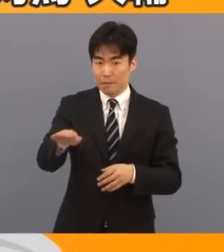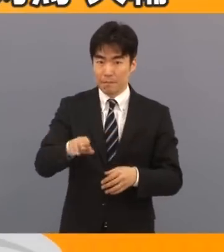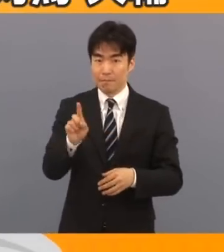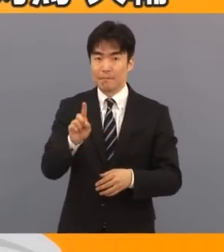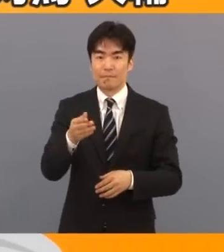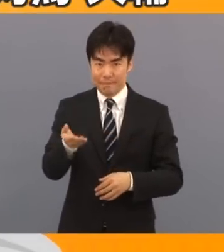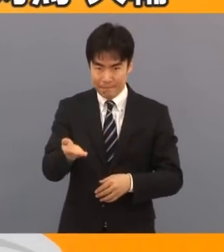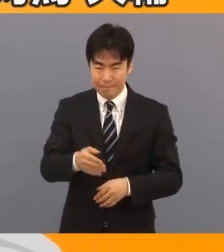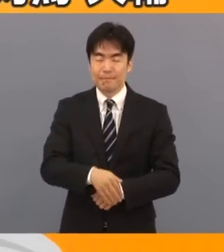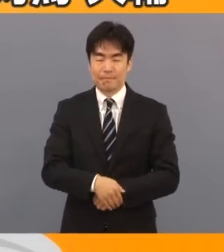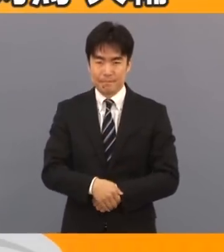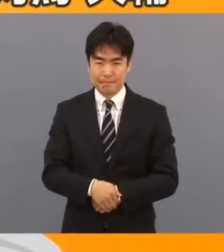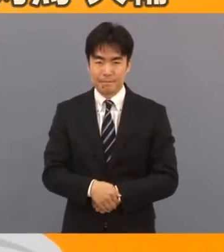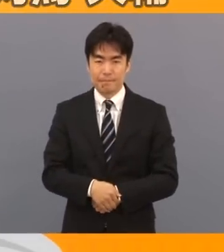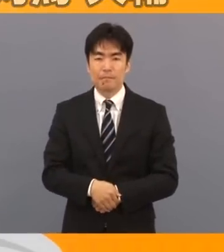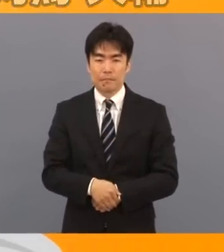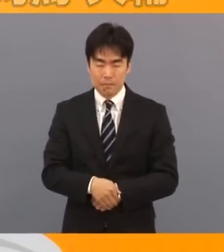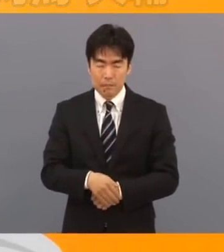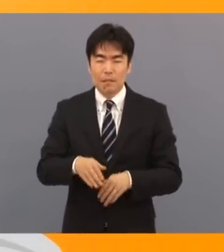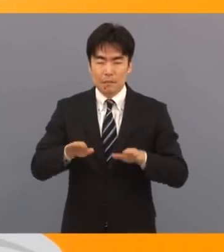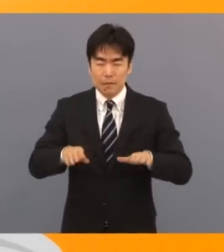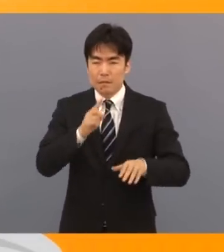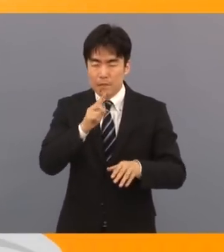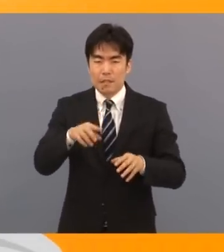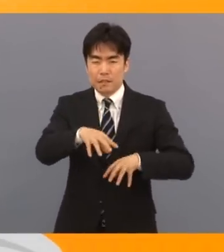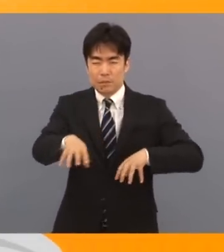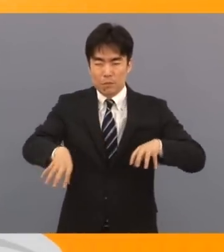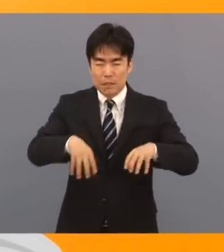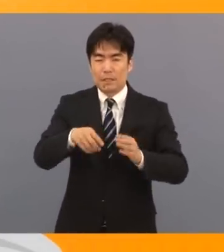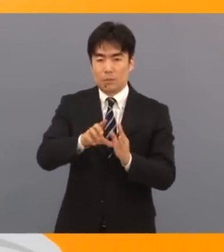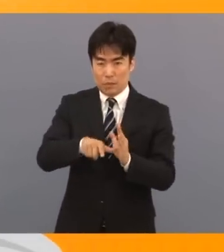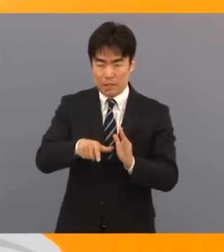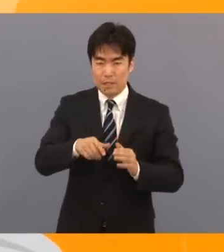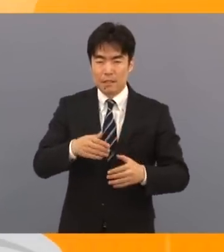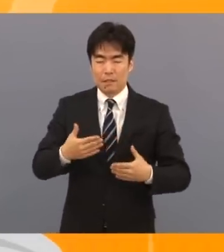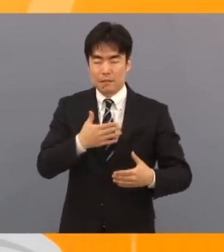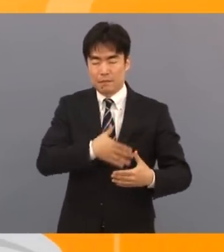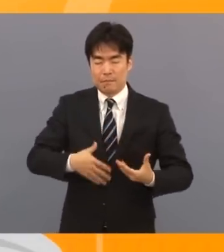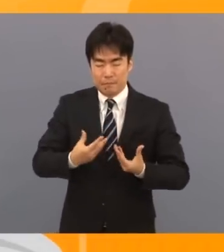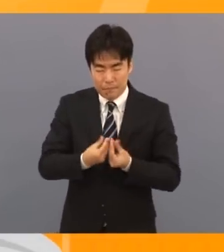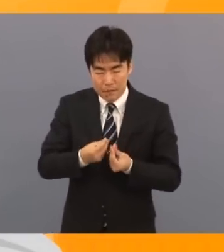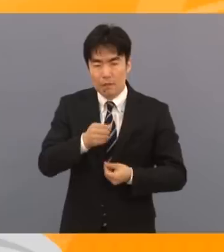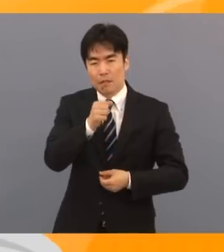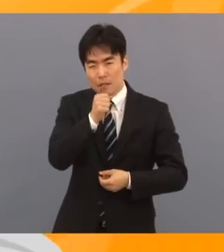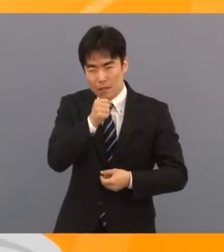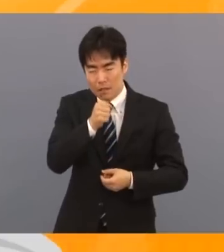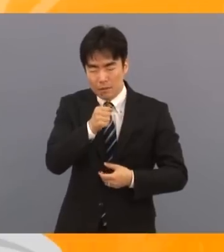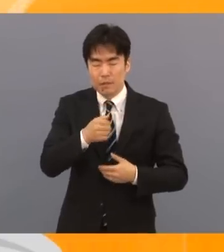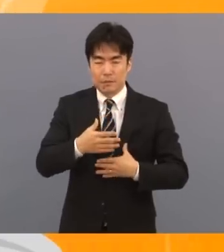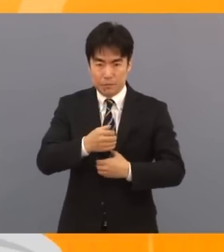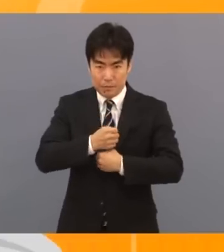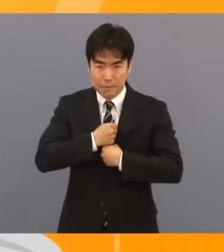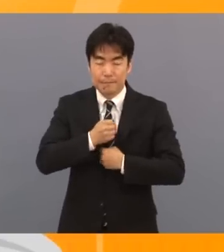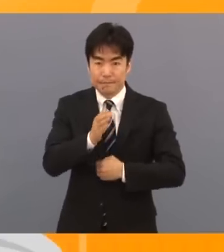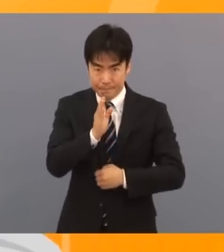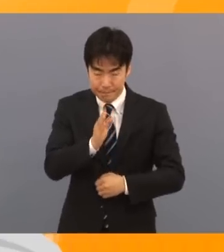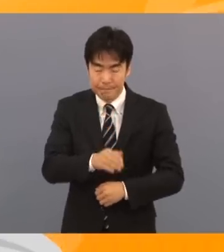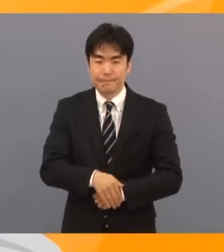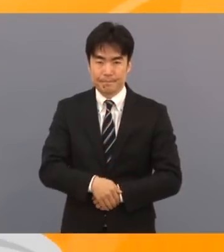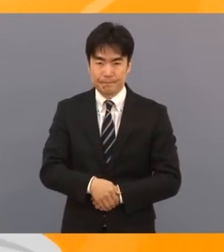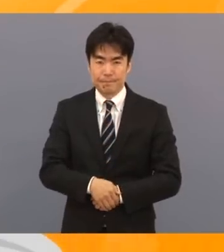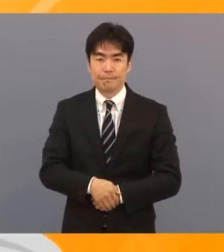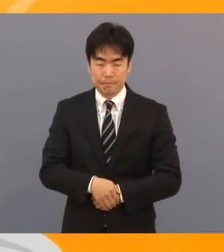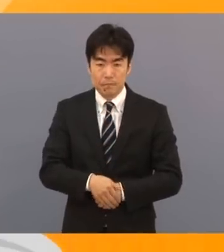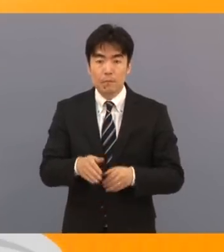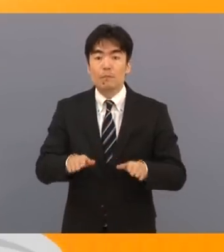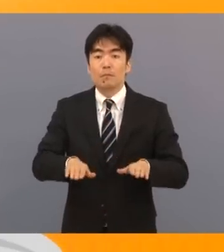うか。何かと忙しい時期です。風邪などひかないように気をつけてくださいね。さて、